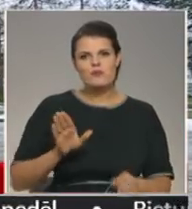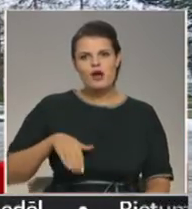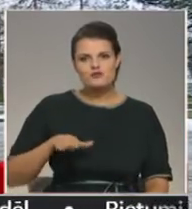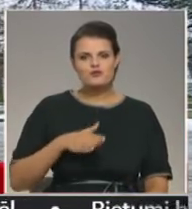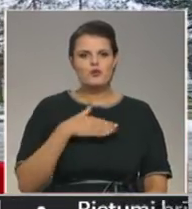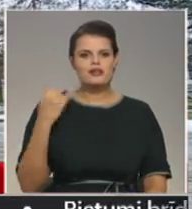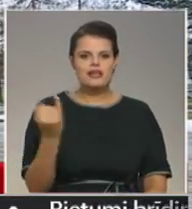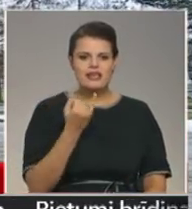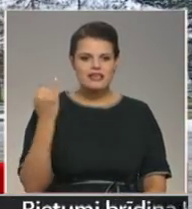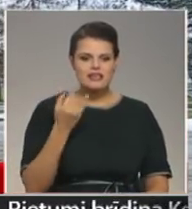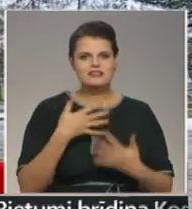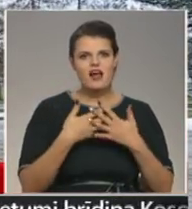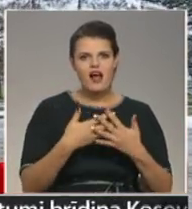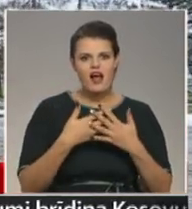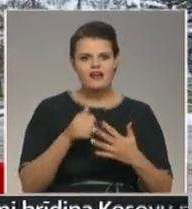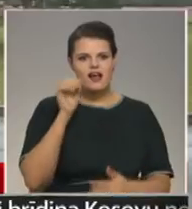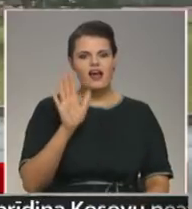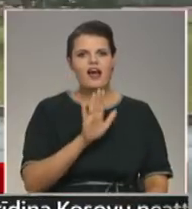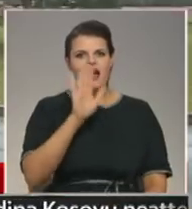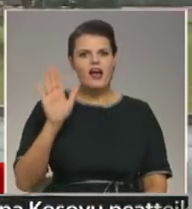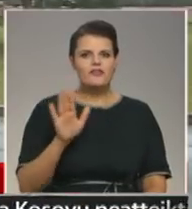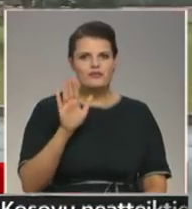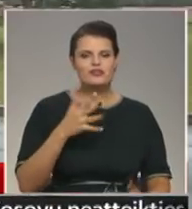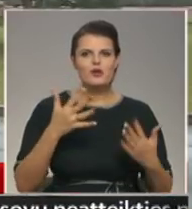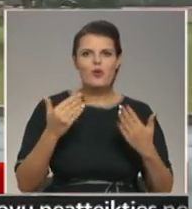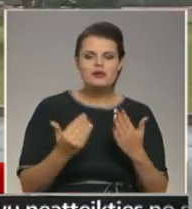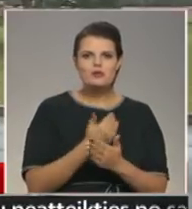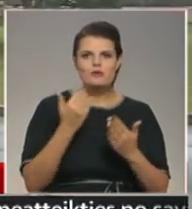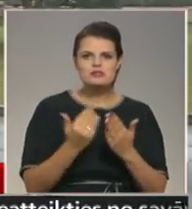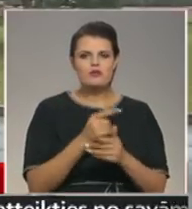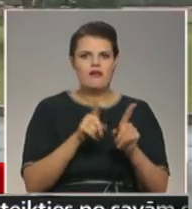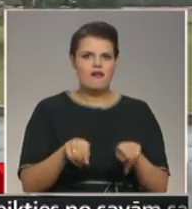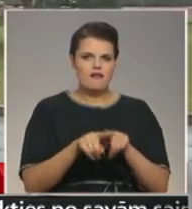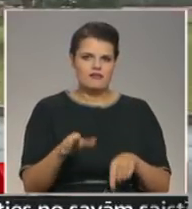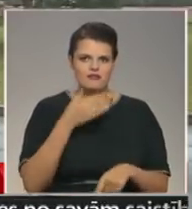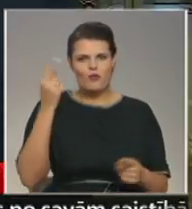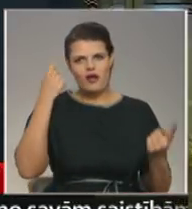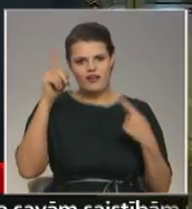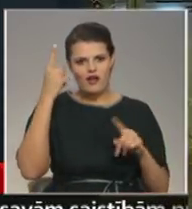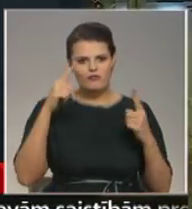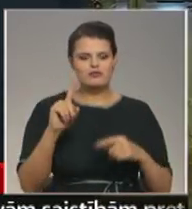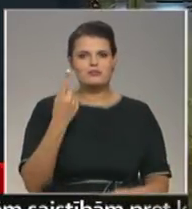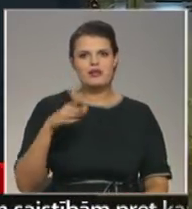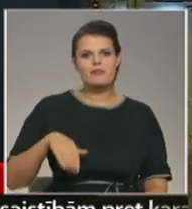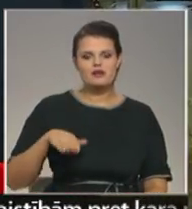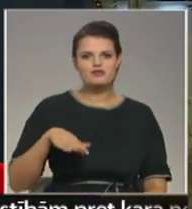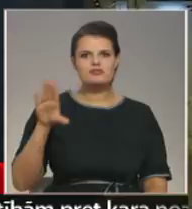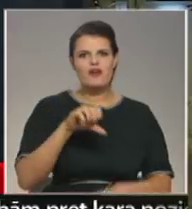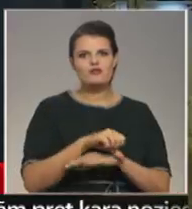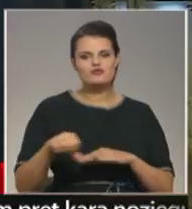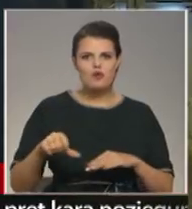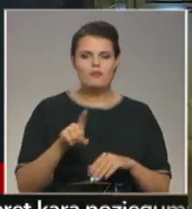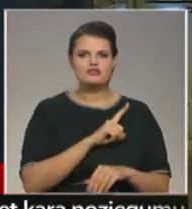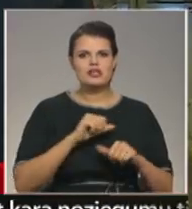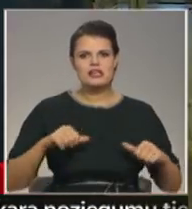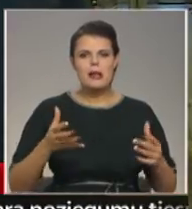interesants, atraktīvs, katru dienu kaut kas jauns nav, monotons un tāds radošs diezgan. Pirmais suns Valsts robežsardzes